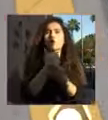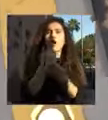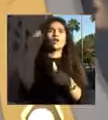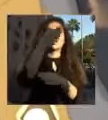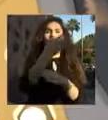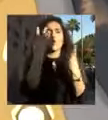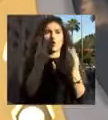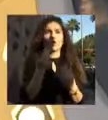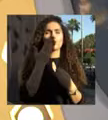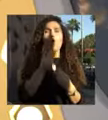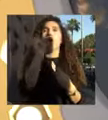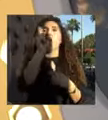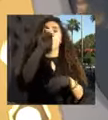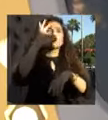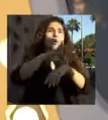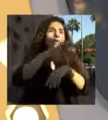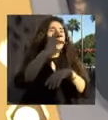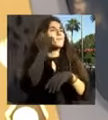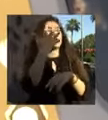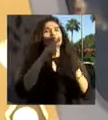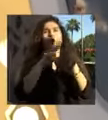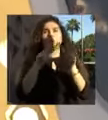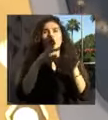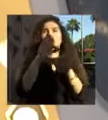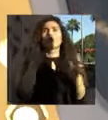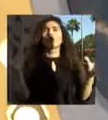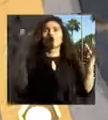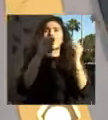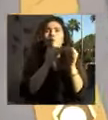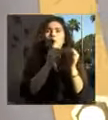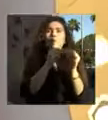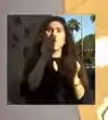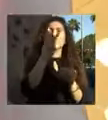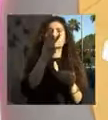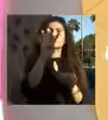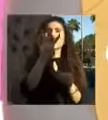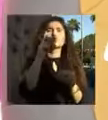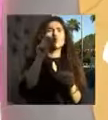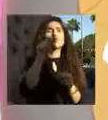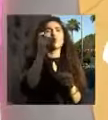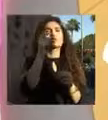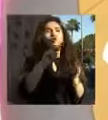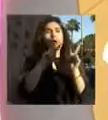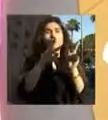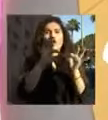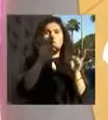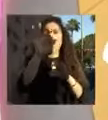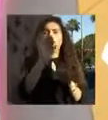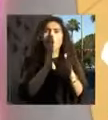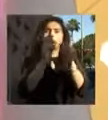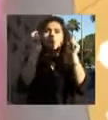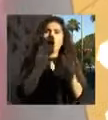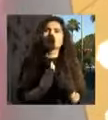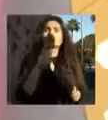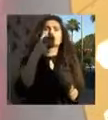gidecek. 10.5 kilometre. Toplamda 34.9 kilometre. Mersin'e